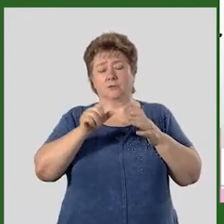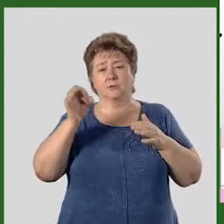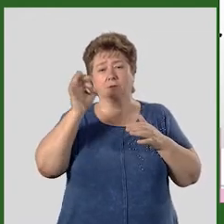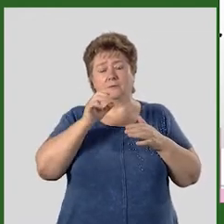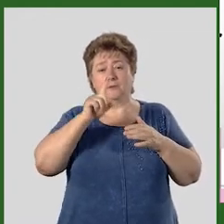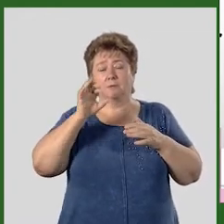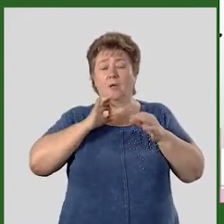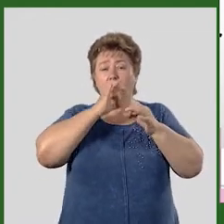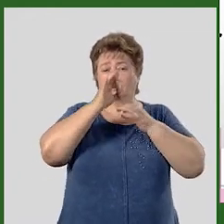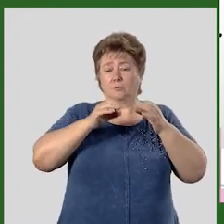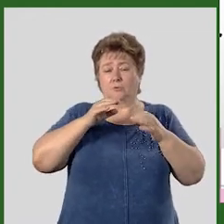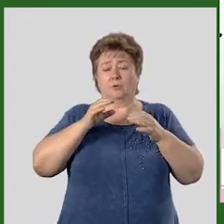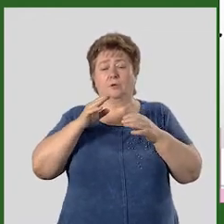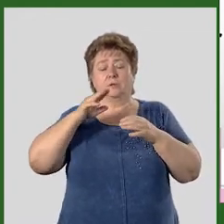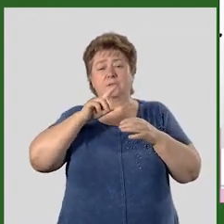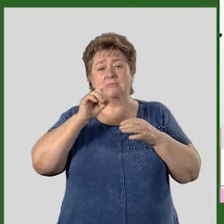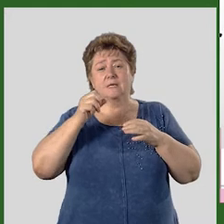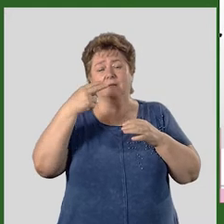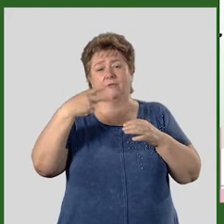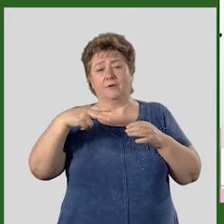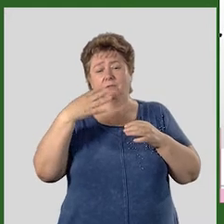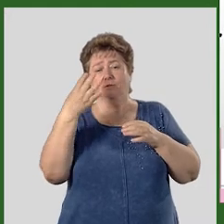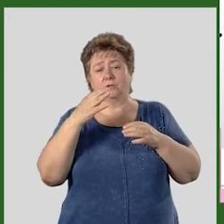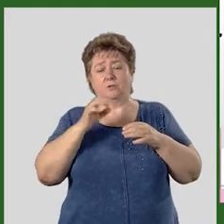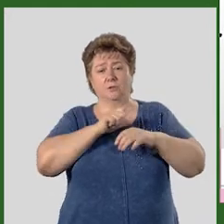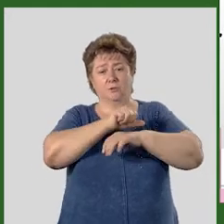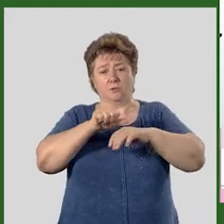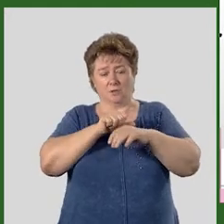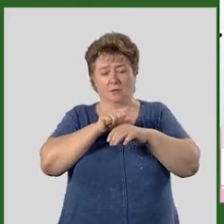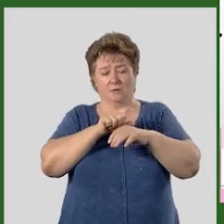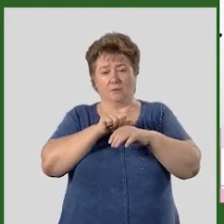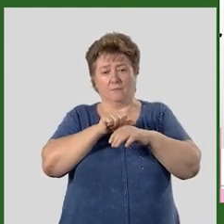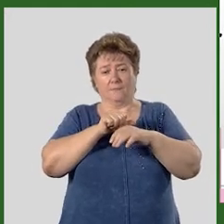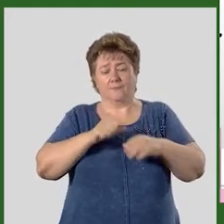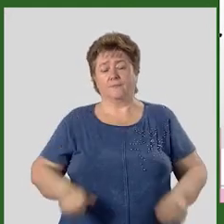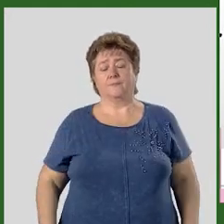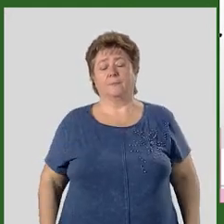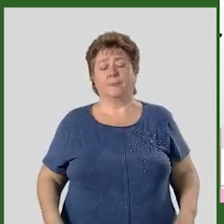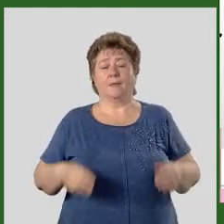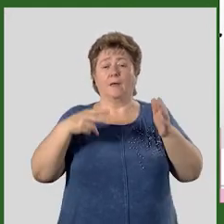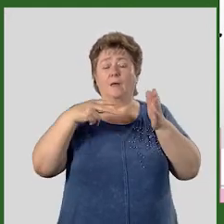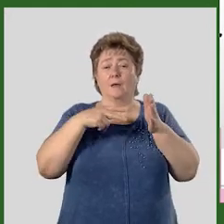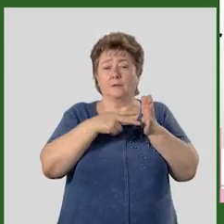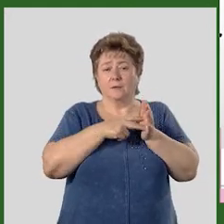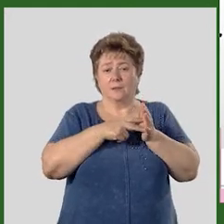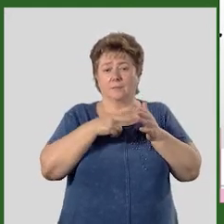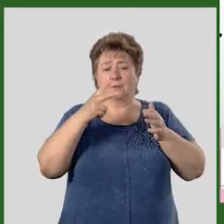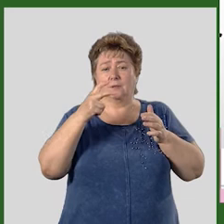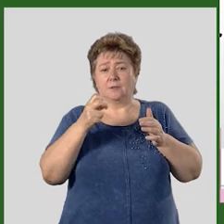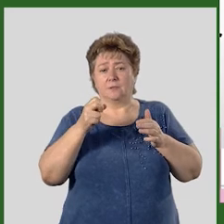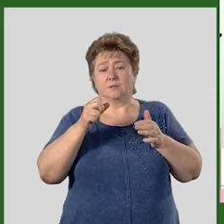градусов за сутки, то есть за 24 часа. Делим